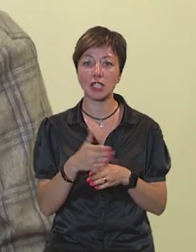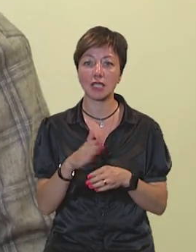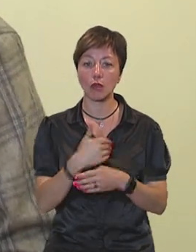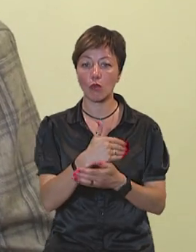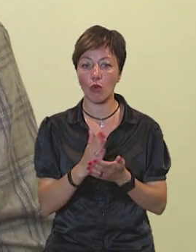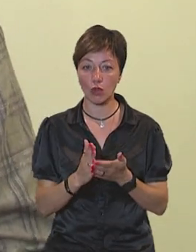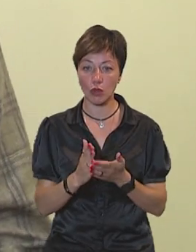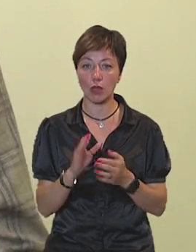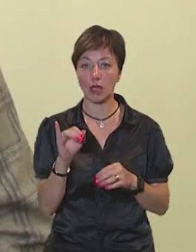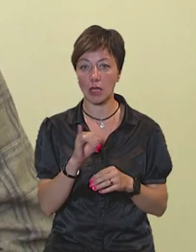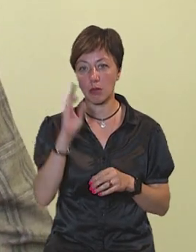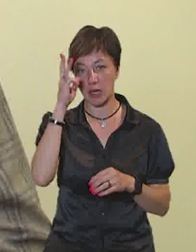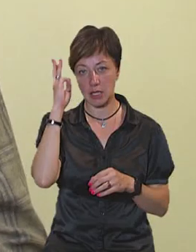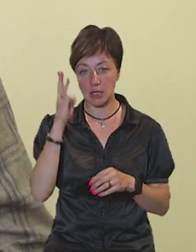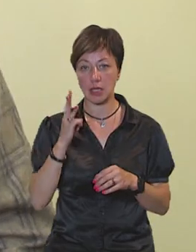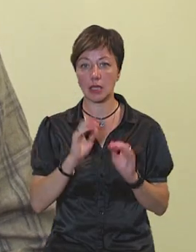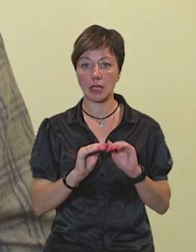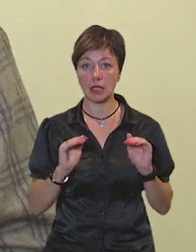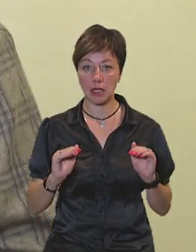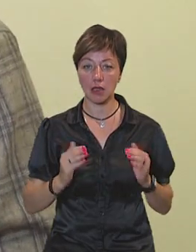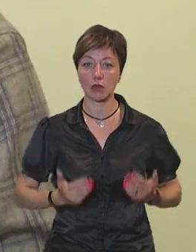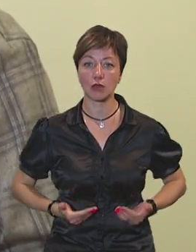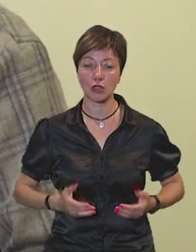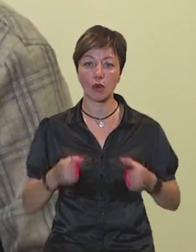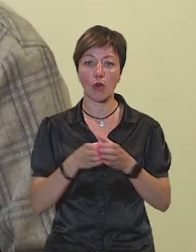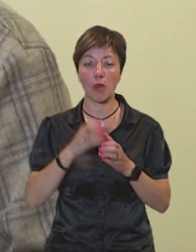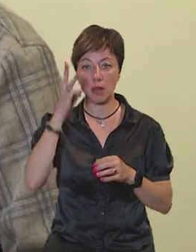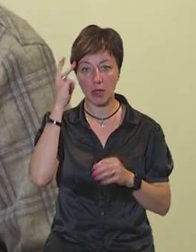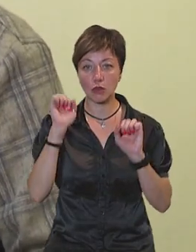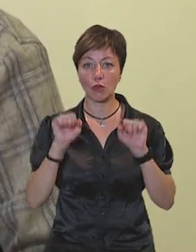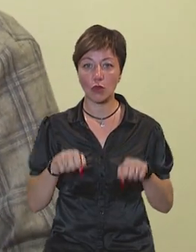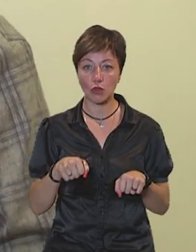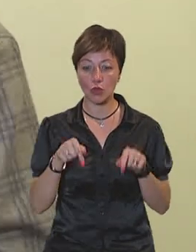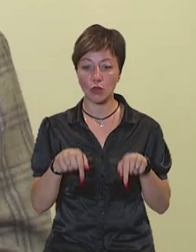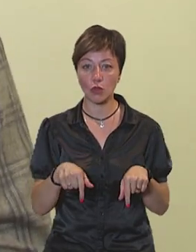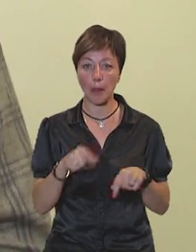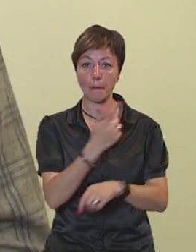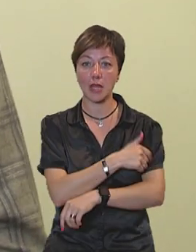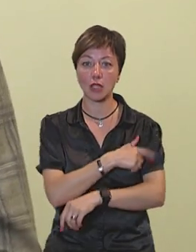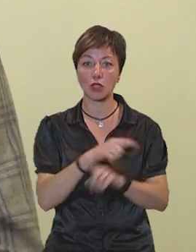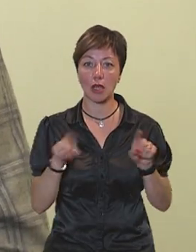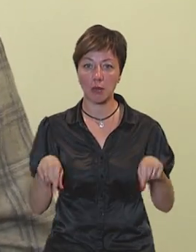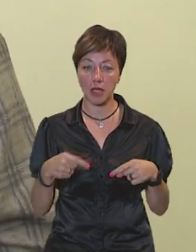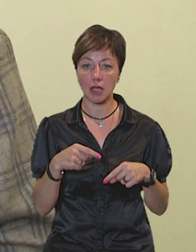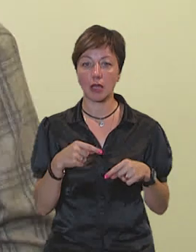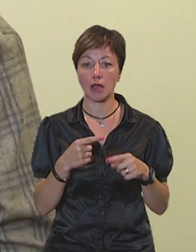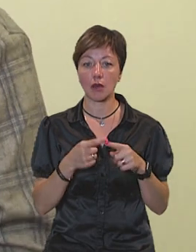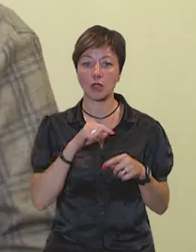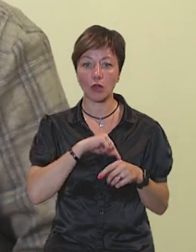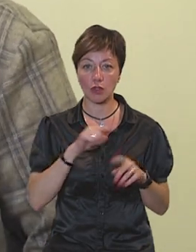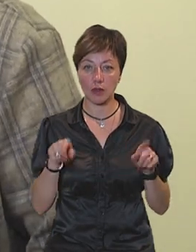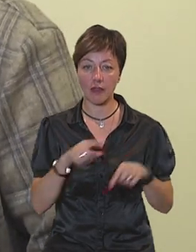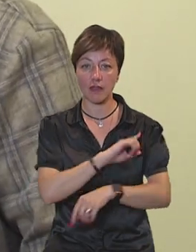частину послуг, і хмельницькі дітки, мешканці хмельницької громади, зможуть проходити тут медичну реабілітацію, психологічну